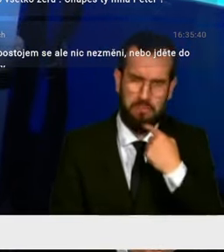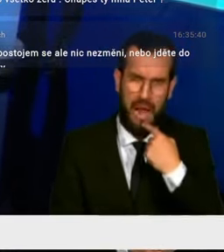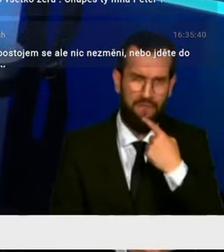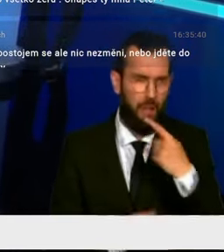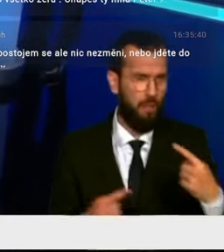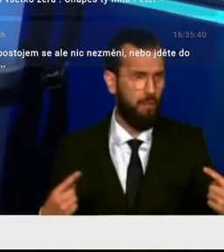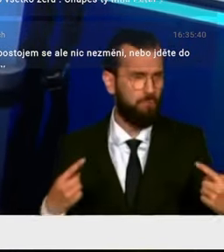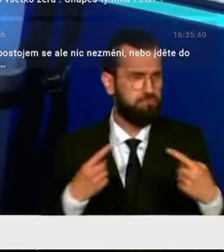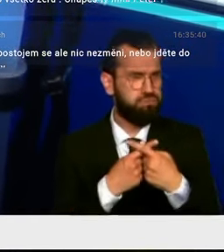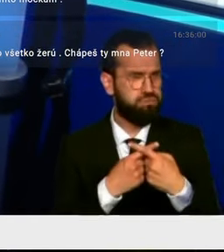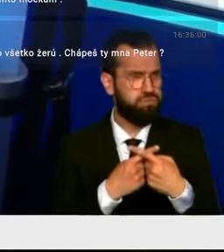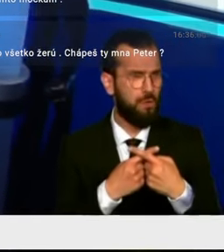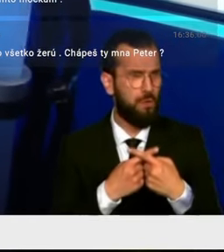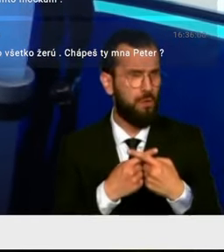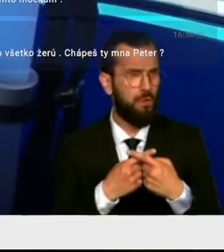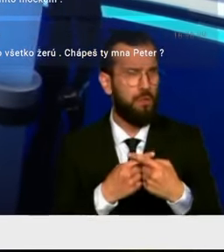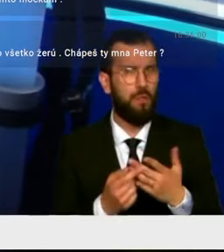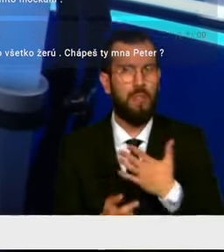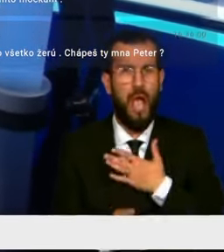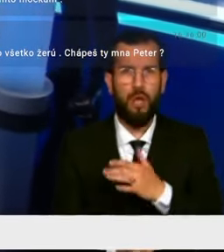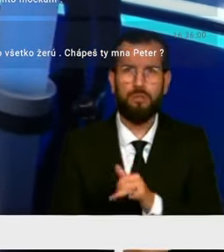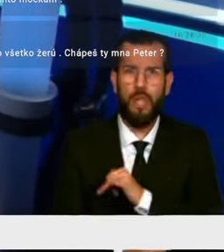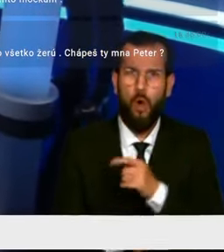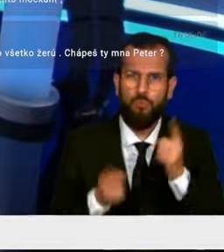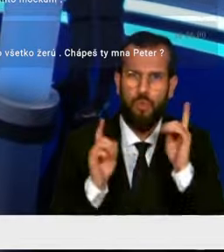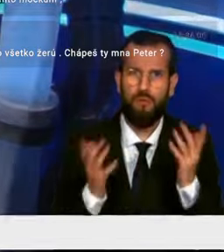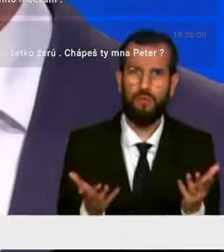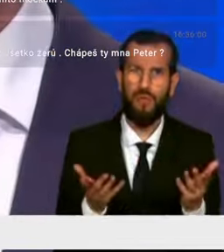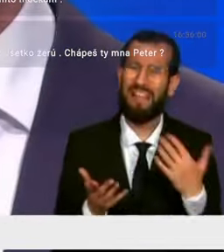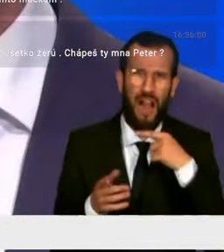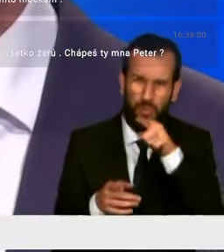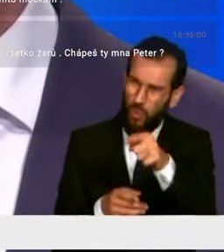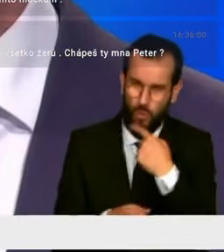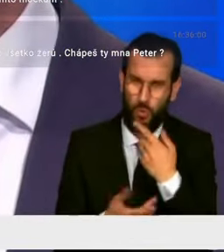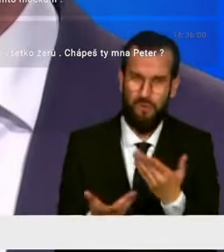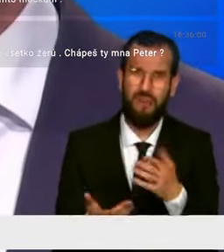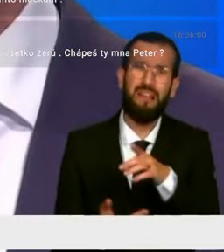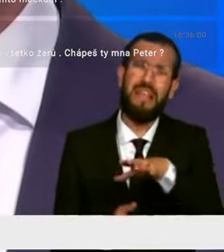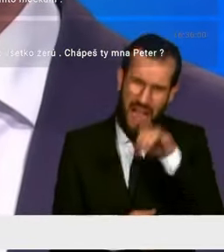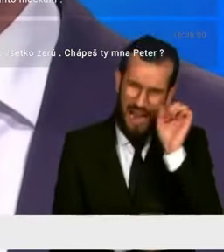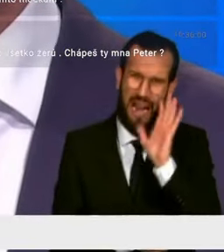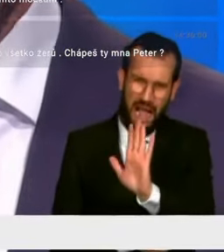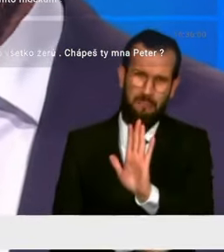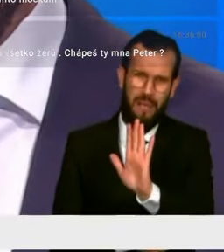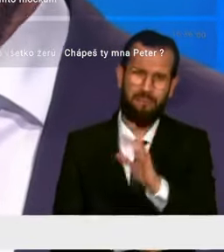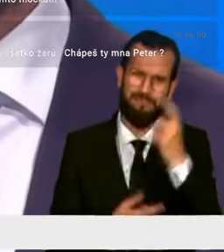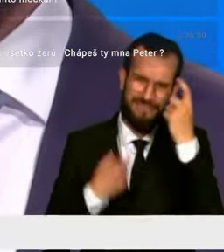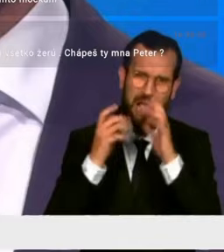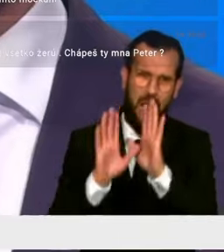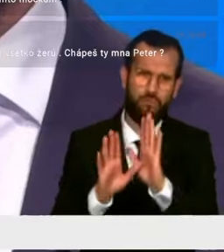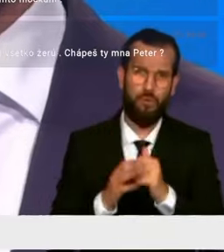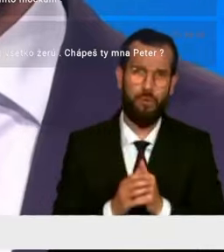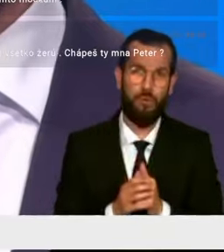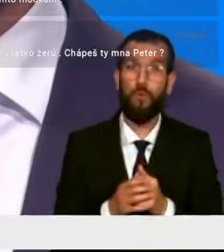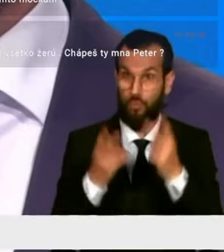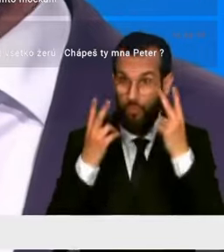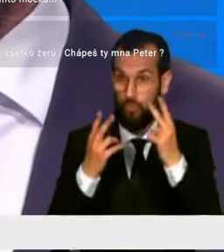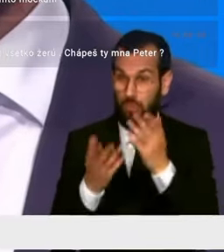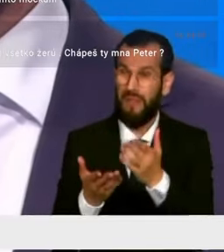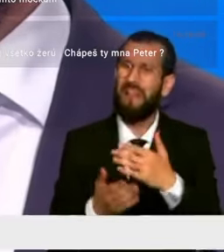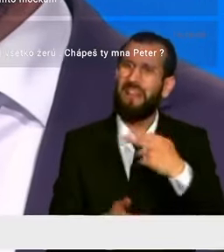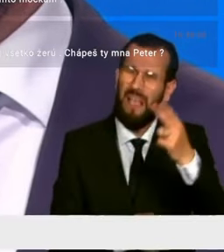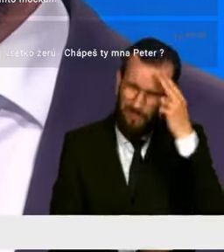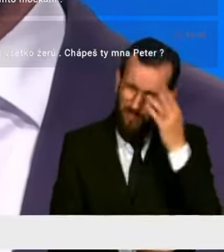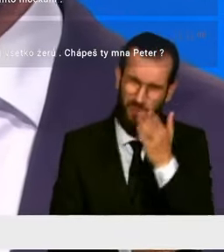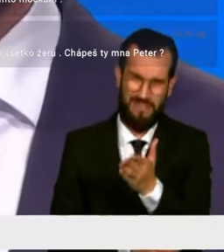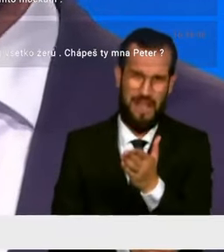rozpore so štátn politickým zá Veď ja len toto vyčítam Ja viem ako vy rozmýšľate vnútorne pán Pellegrini Veď ja vás poznám ako